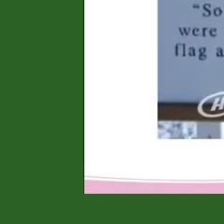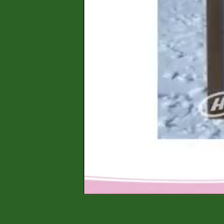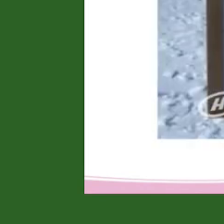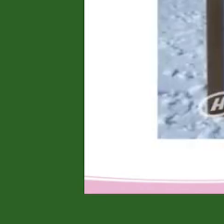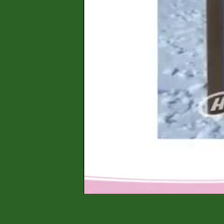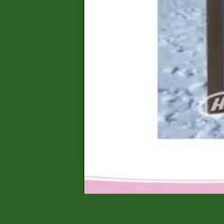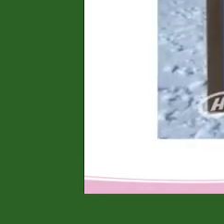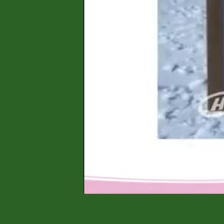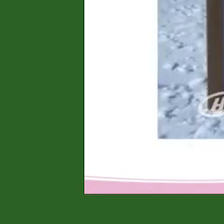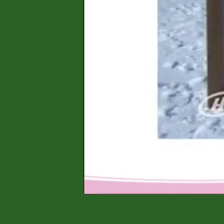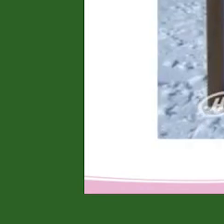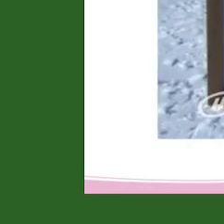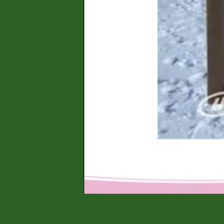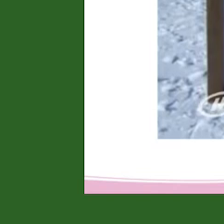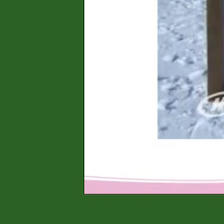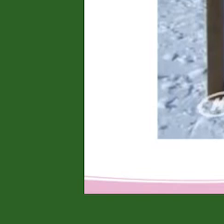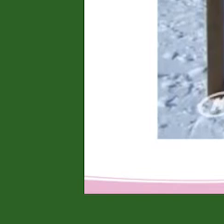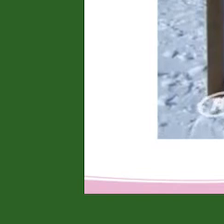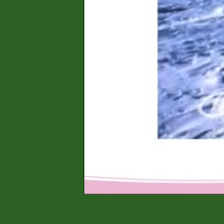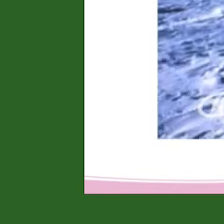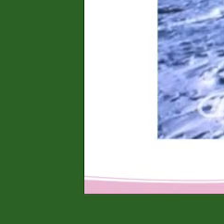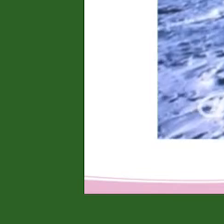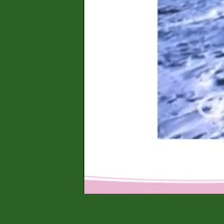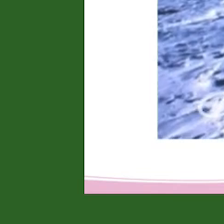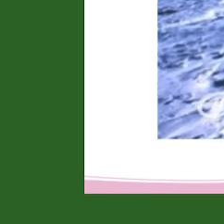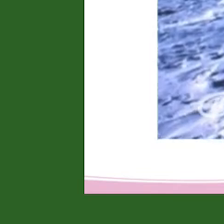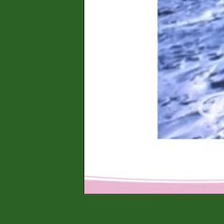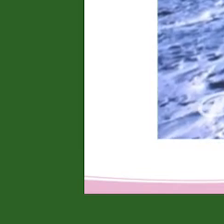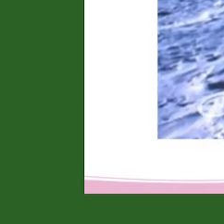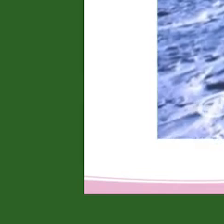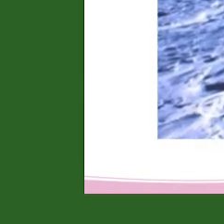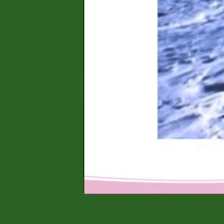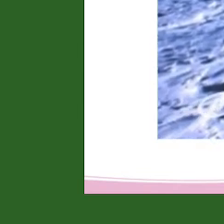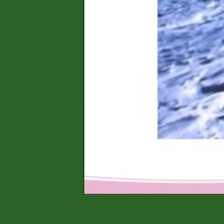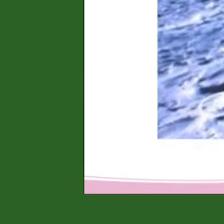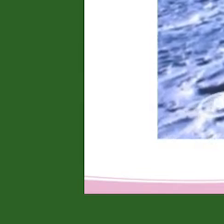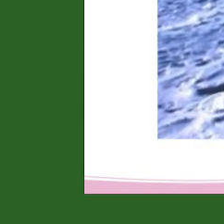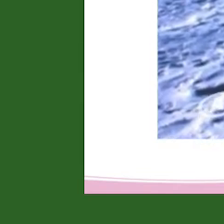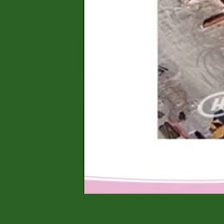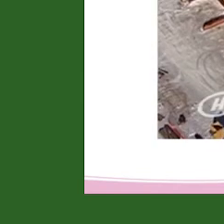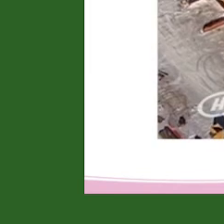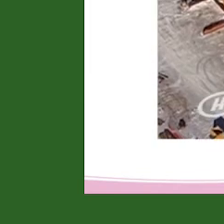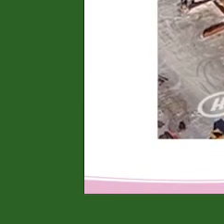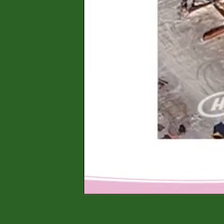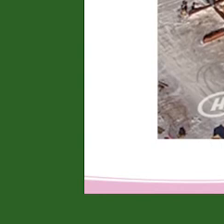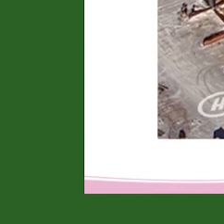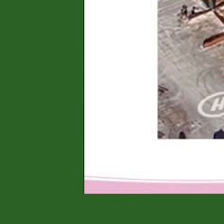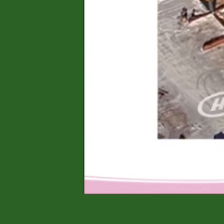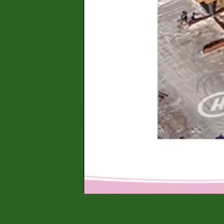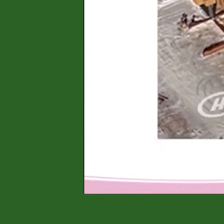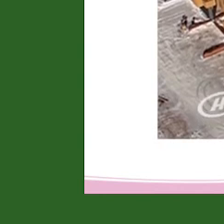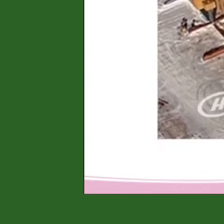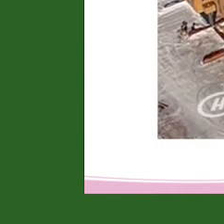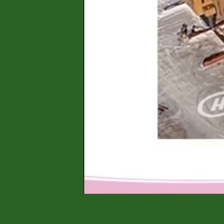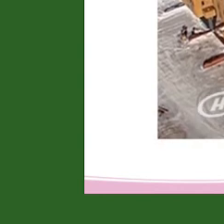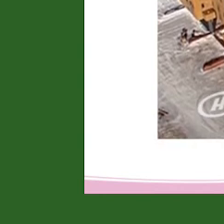вовсе полдень. На северном и южном полюсах часовые пояса сходятся в одной точке, а это значит, что они не относятся ни к одному часовому